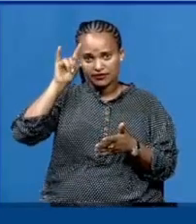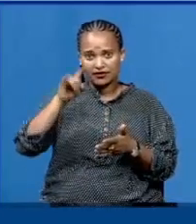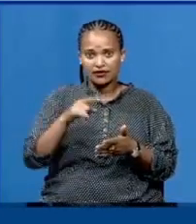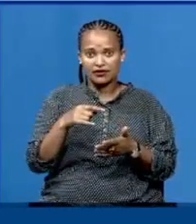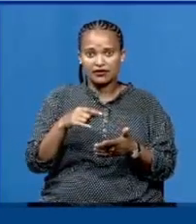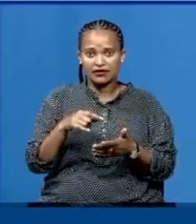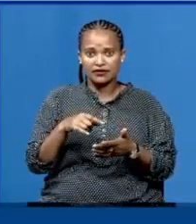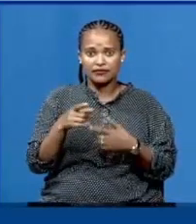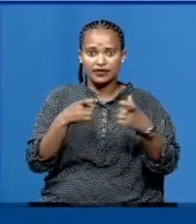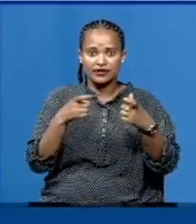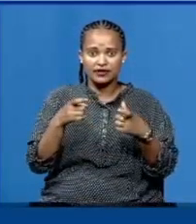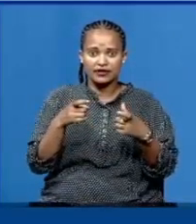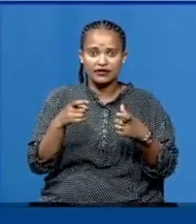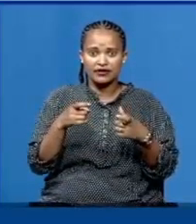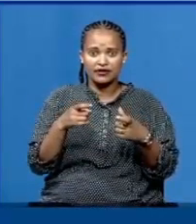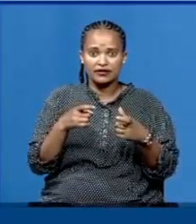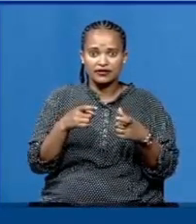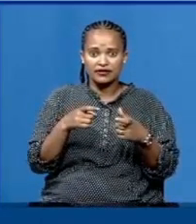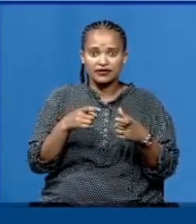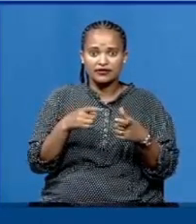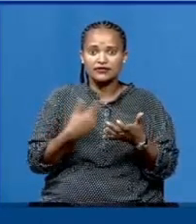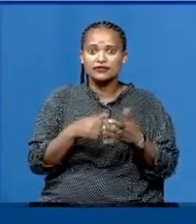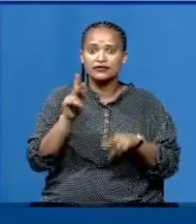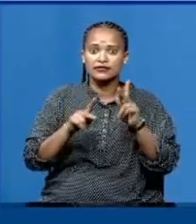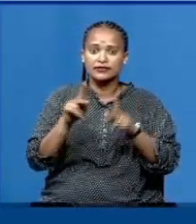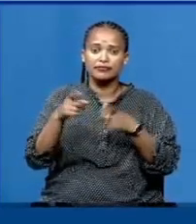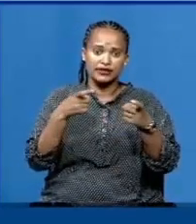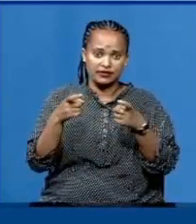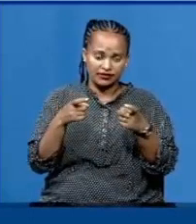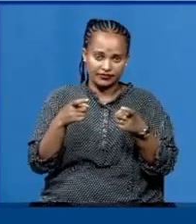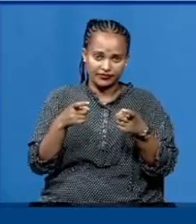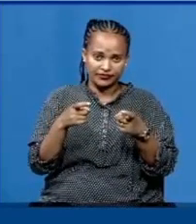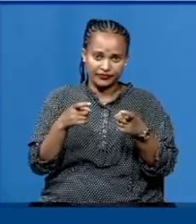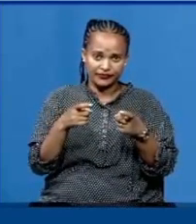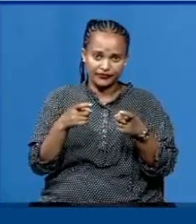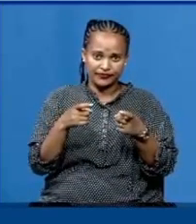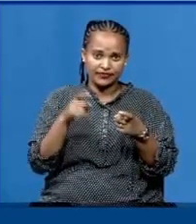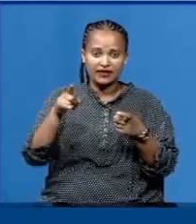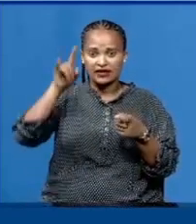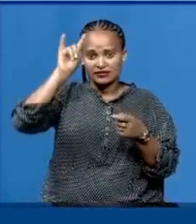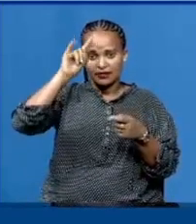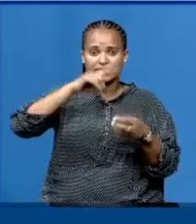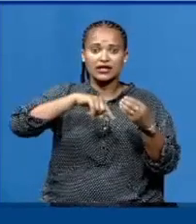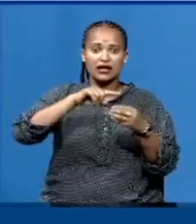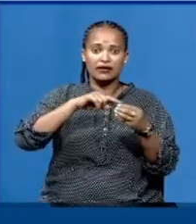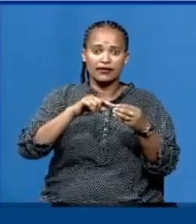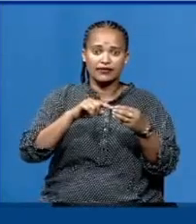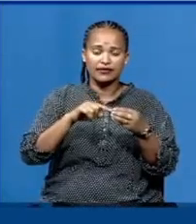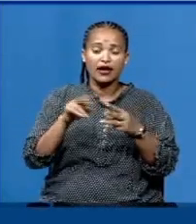ከተማ ምምሕዳር ኩሉሉ ዝተፈናቀለ ህዝብን ምምሕዳርን እዩቲ ናይ ዛላምበሳ ከባቢ